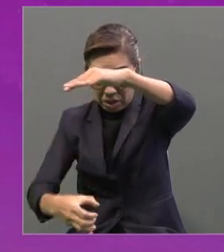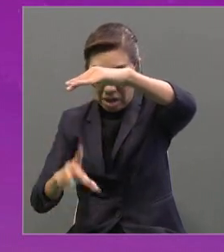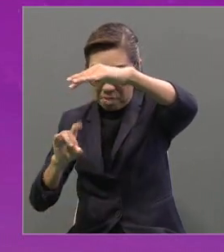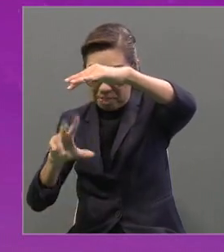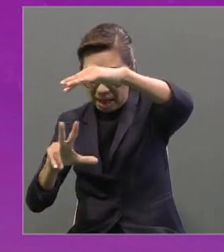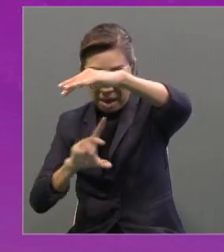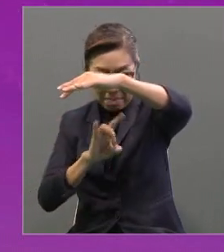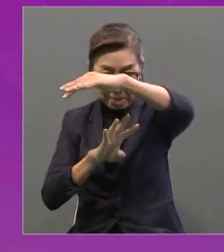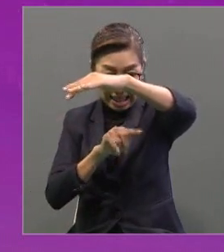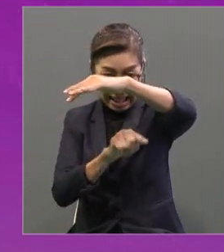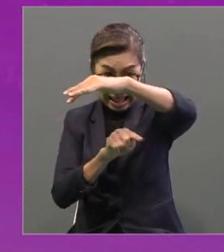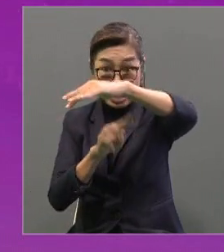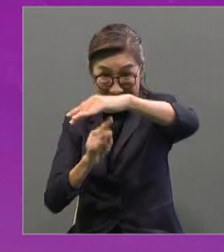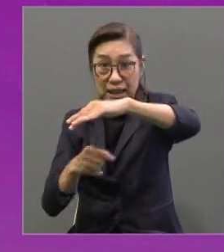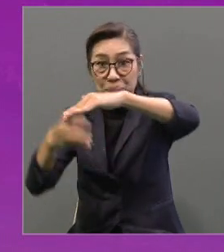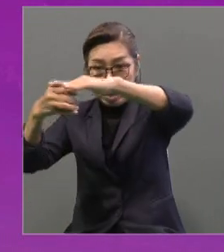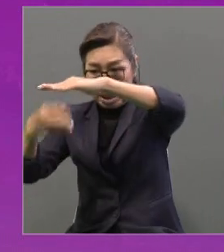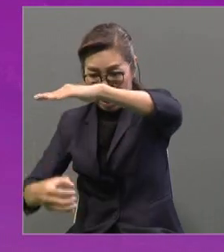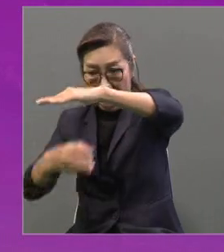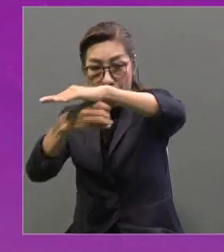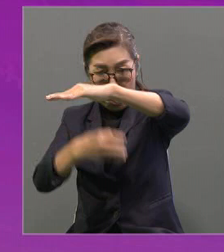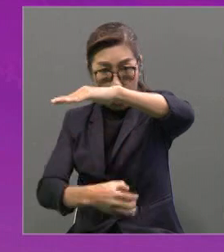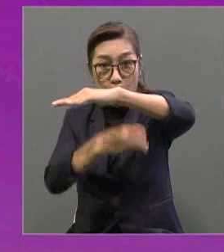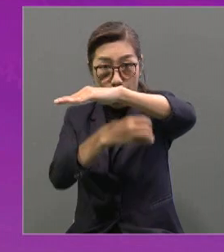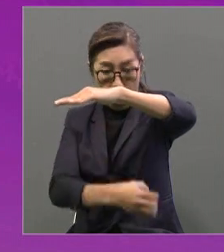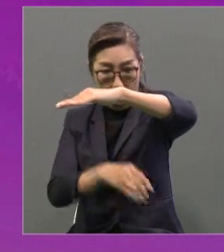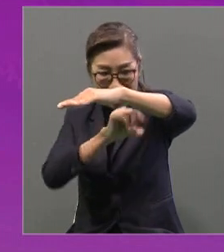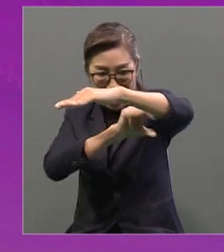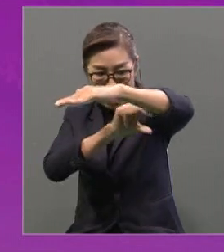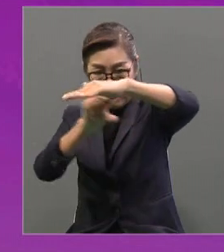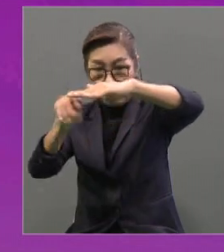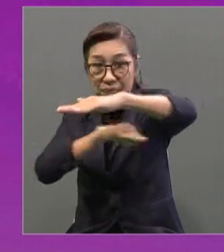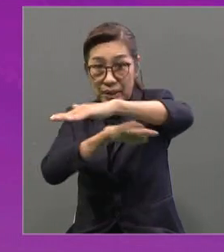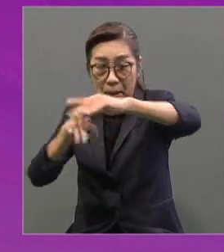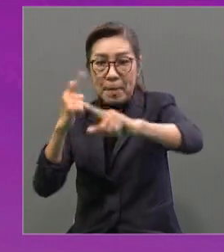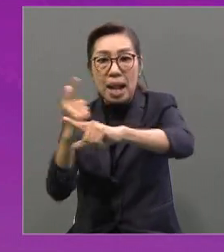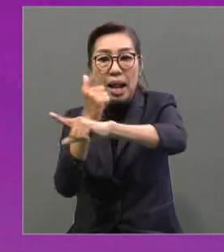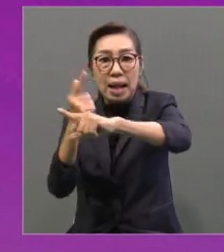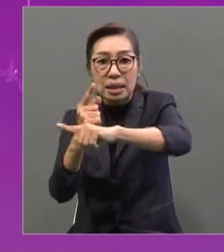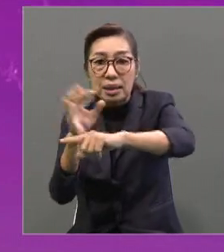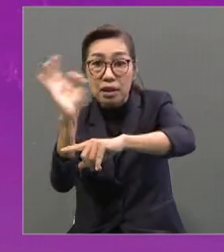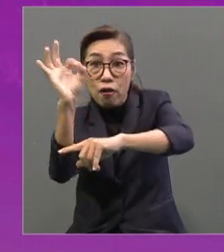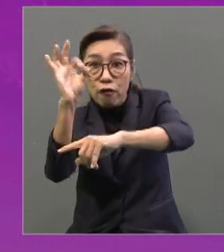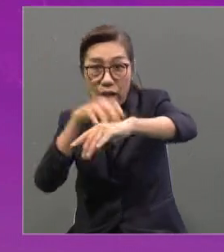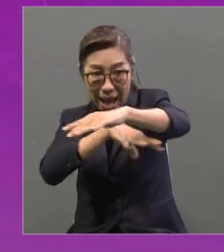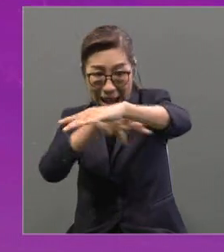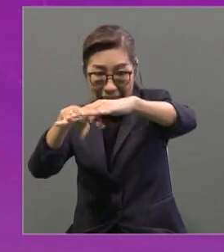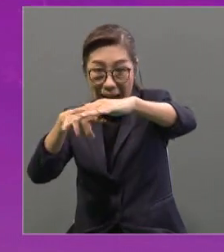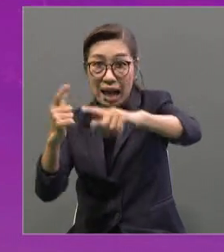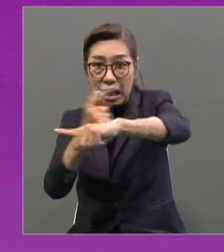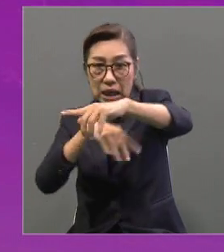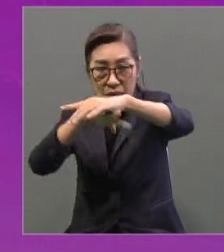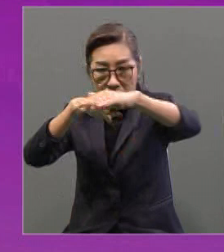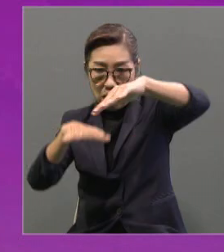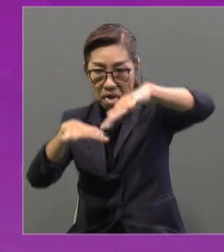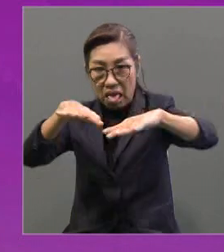ว่างการก่อสร้างมีเสาแล้วเนี่ยนะคะข้างบนเนี่ยเขาเรียกว่าลอนเชอร์จะเป็นลักษณะของโครงเหล็กสีฟ้าๆนี่แหละมันเกิดอาการไม่สมดุ